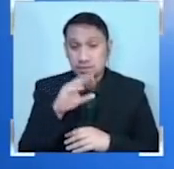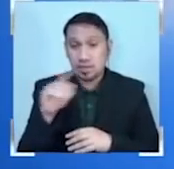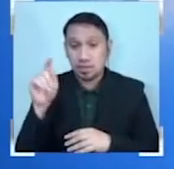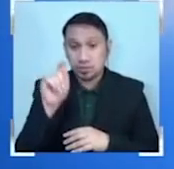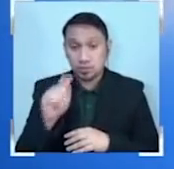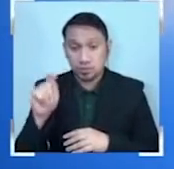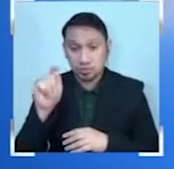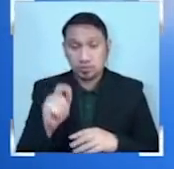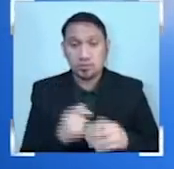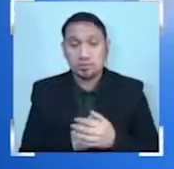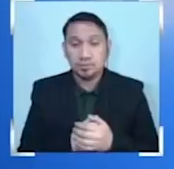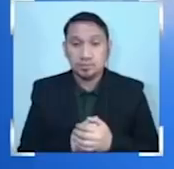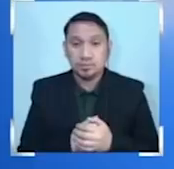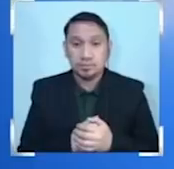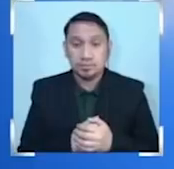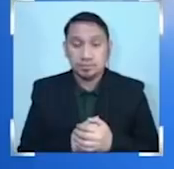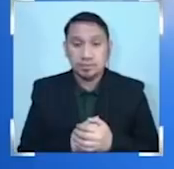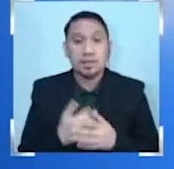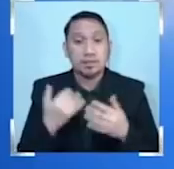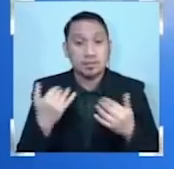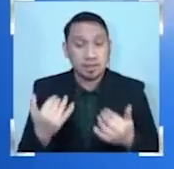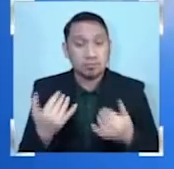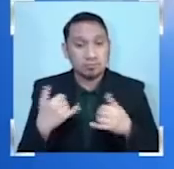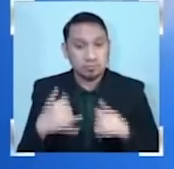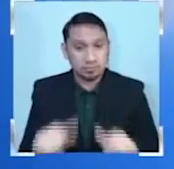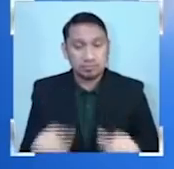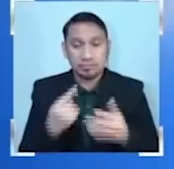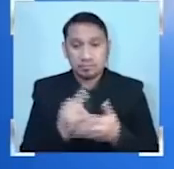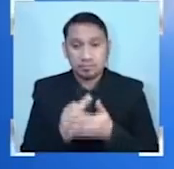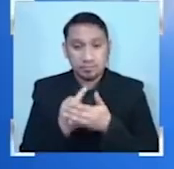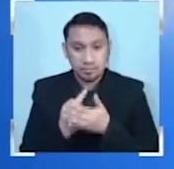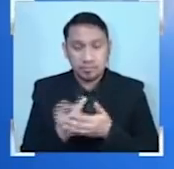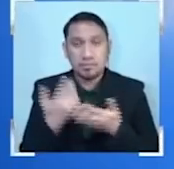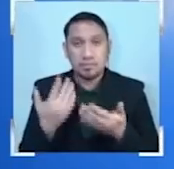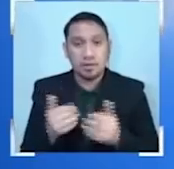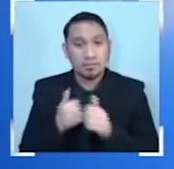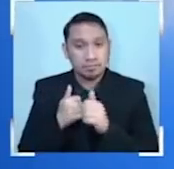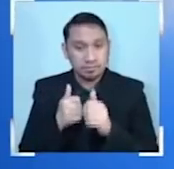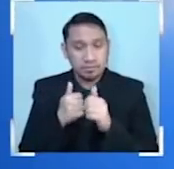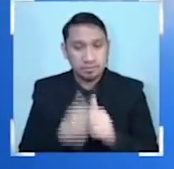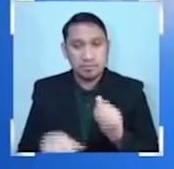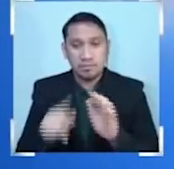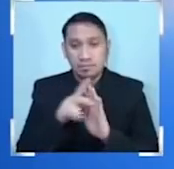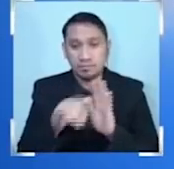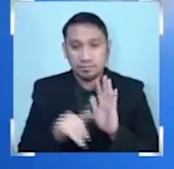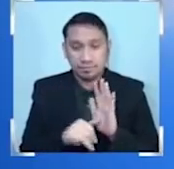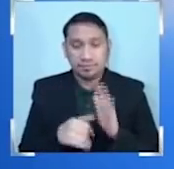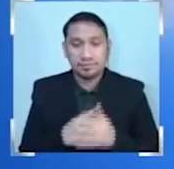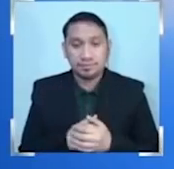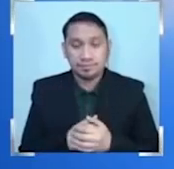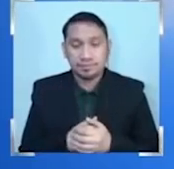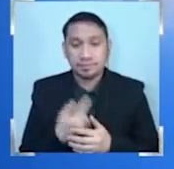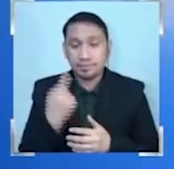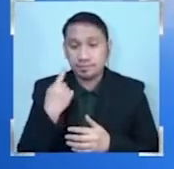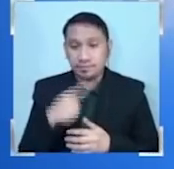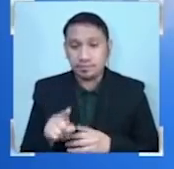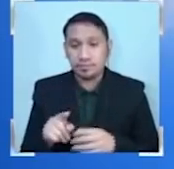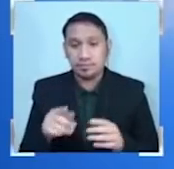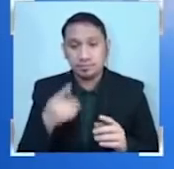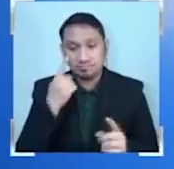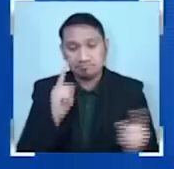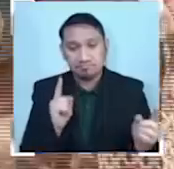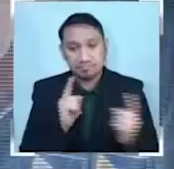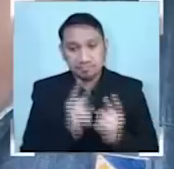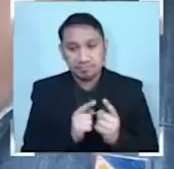1. Gayunpaman, nananatili siya naka-quarantine alinsunod sa quarantine protocol sa Department of Health para sa isang close contact ng isang confirmed